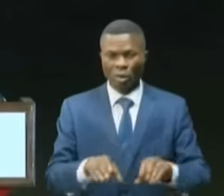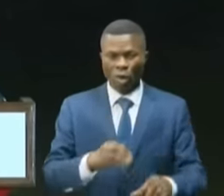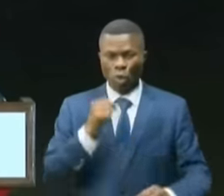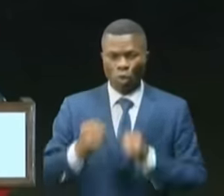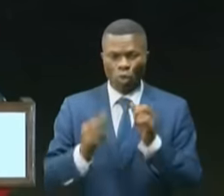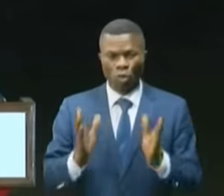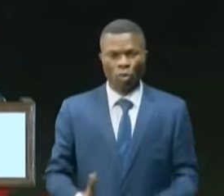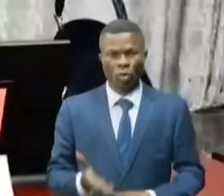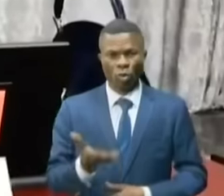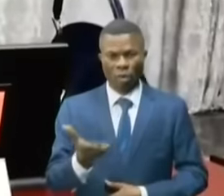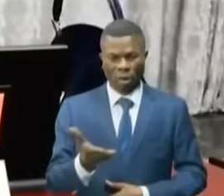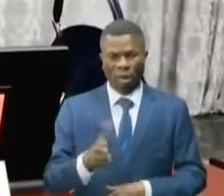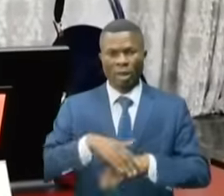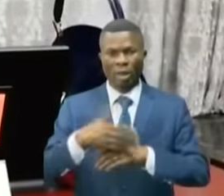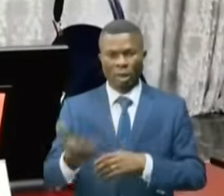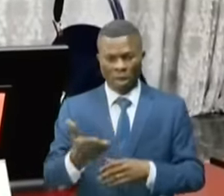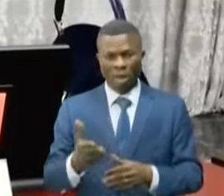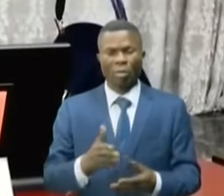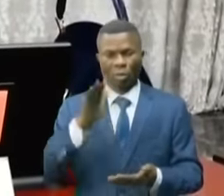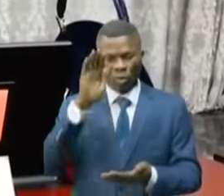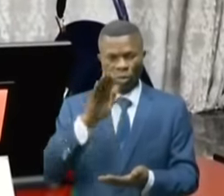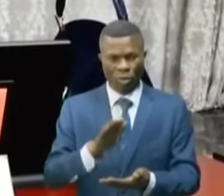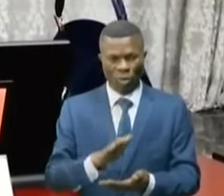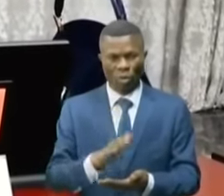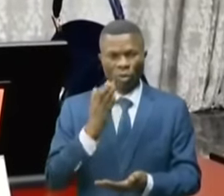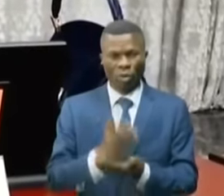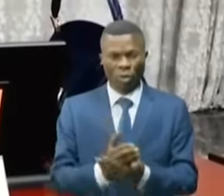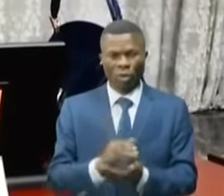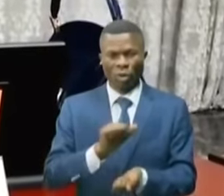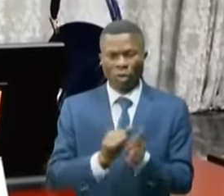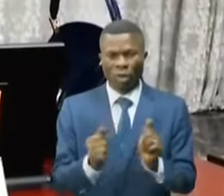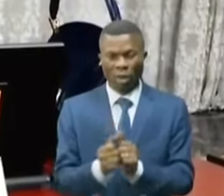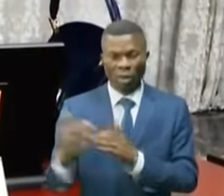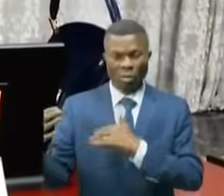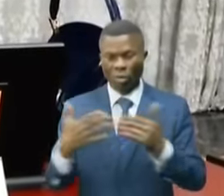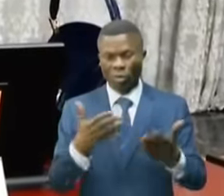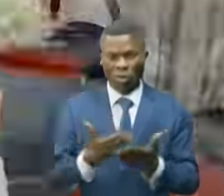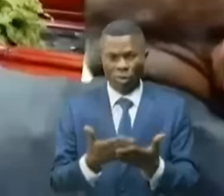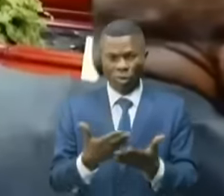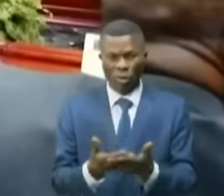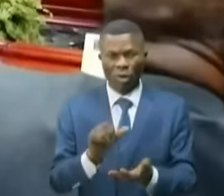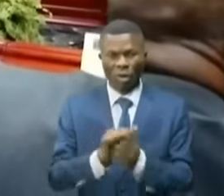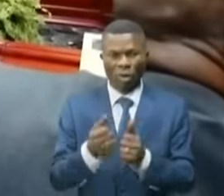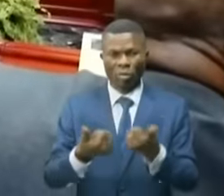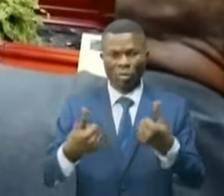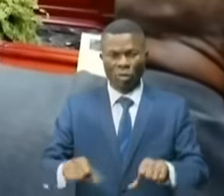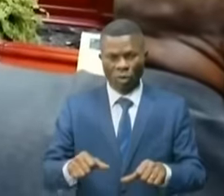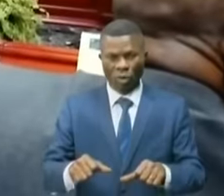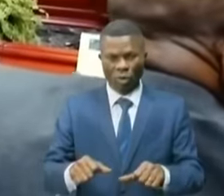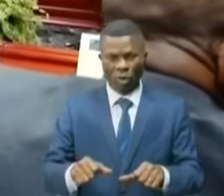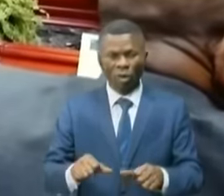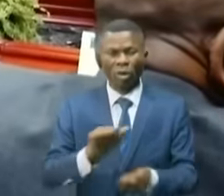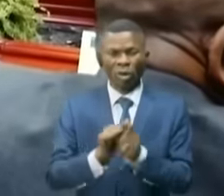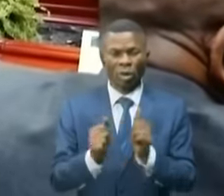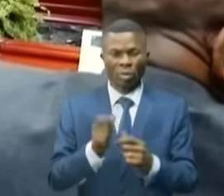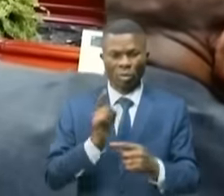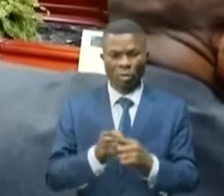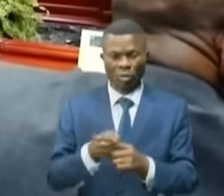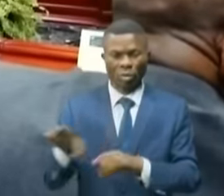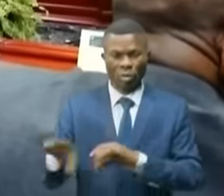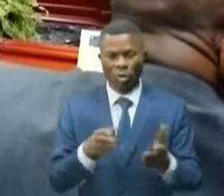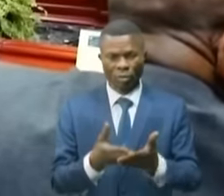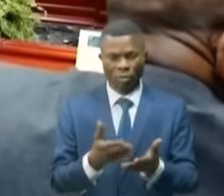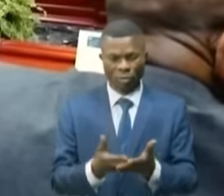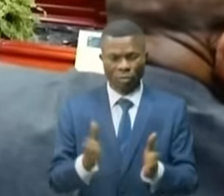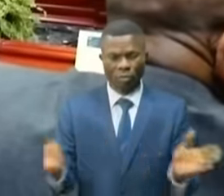bravoure. Afin d'atténuer les impacts de cette guerre sur ce qui reste de leurs activités et